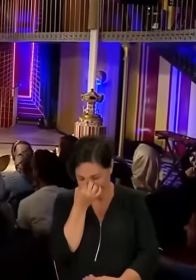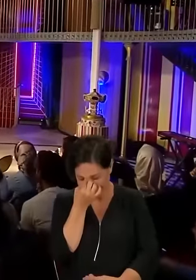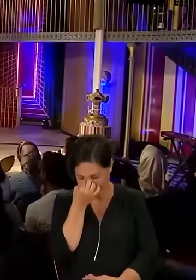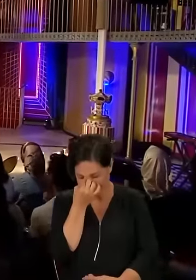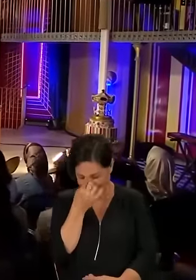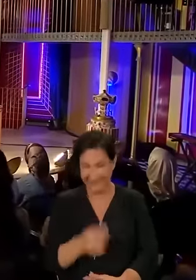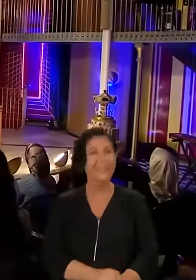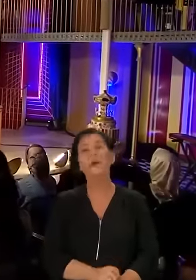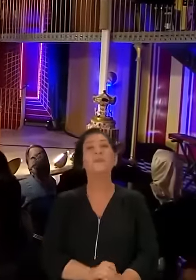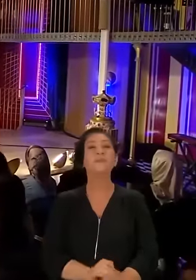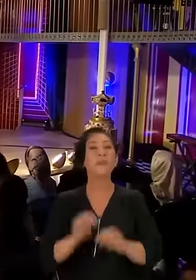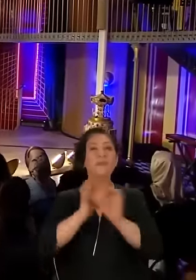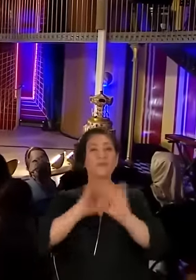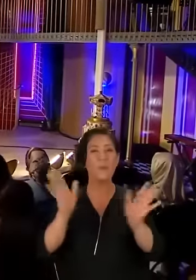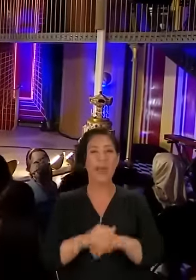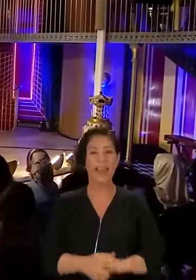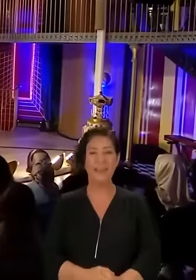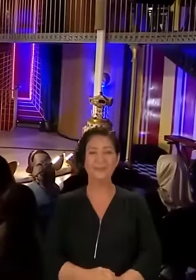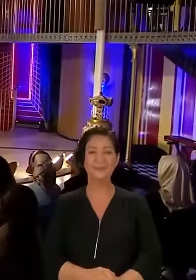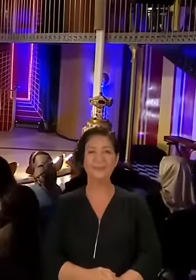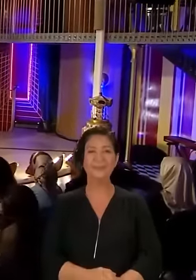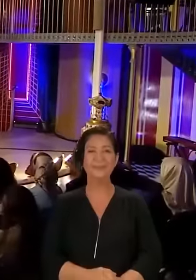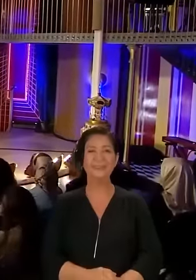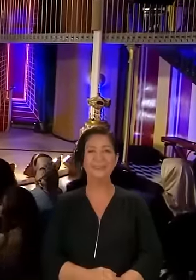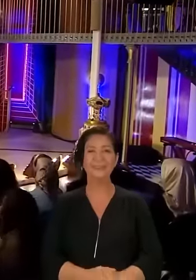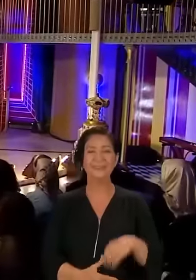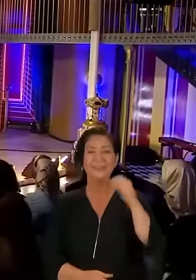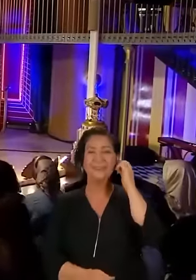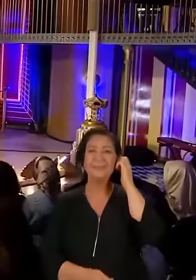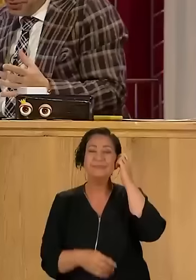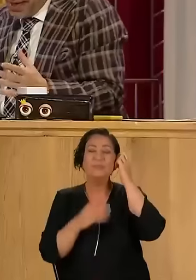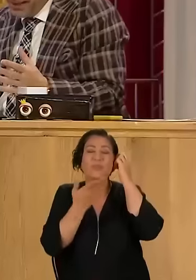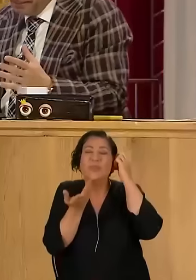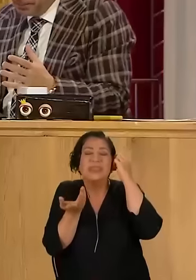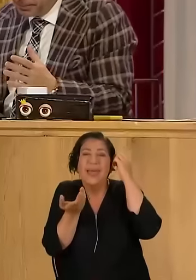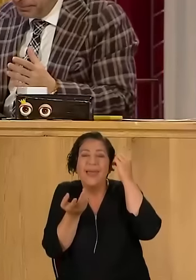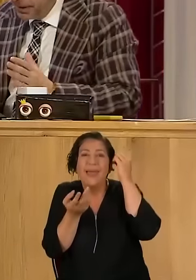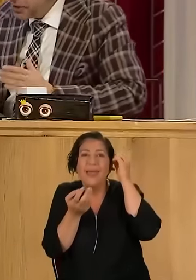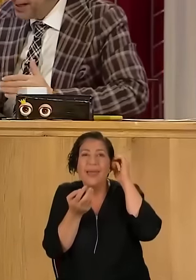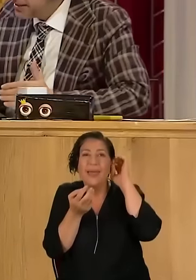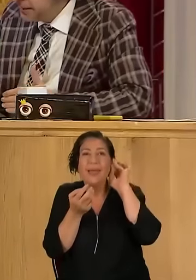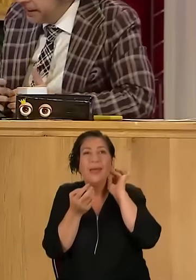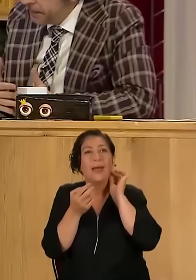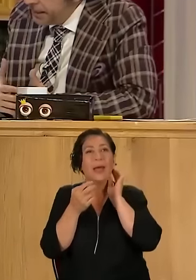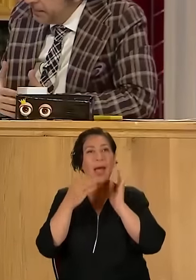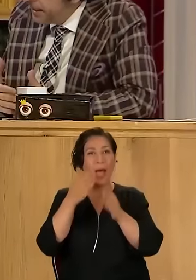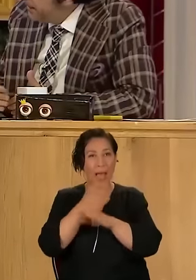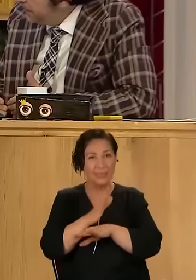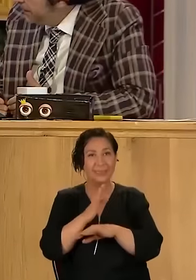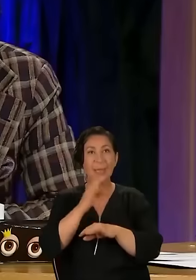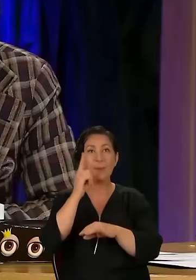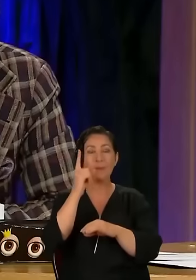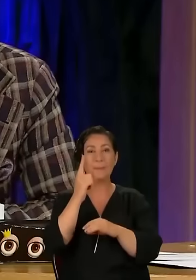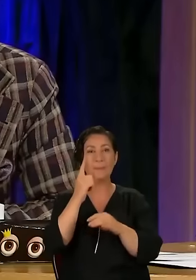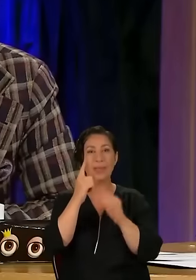Ay, mükemmel, mükemmel. Ya bu nedir bu yani? Şimdi aslında bir